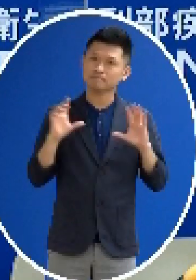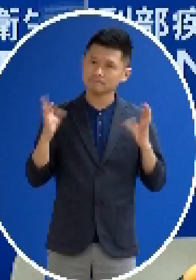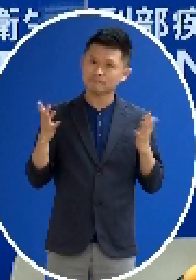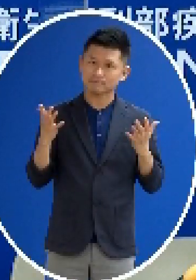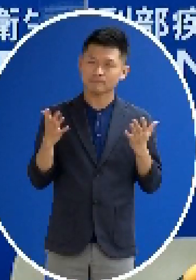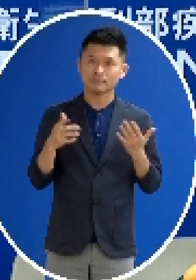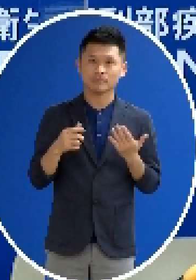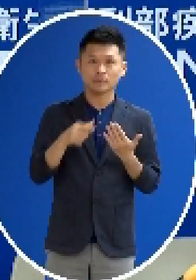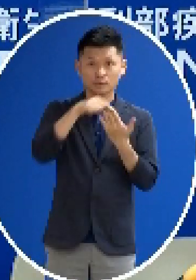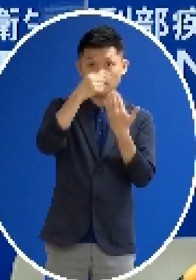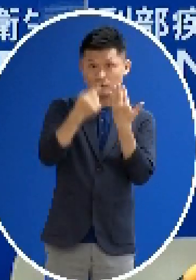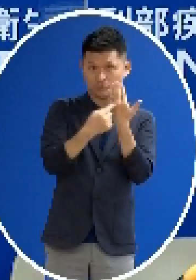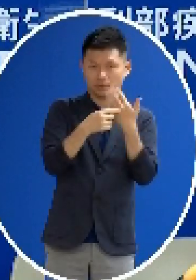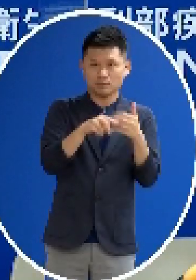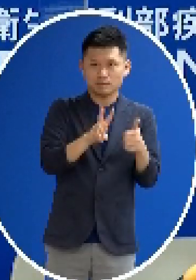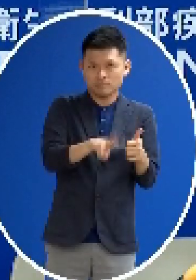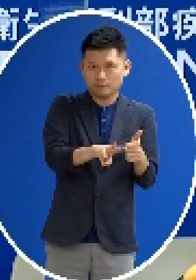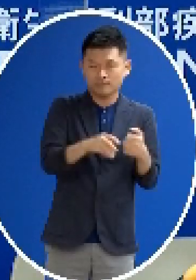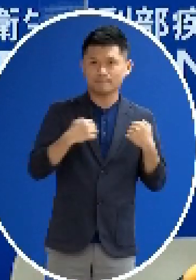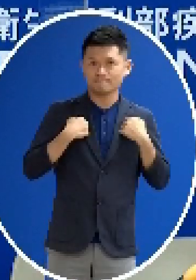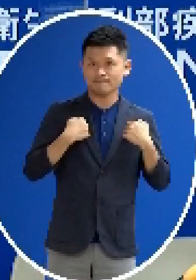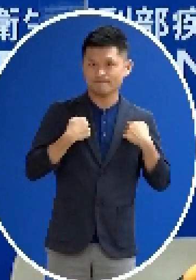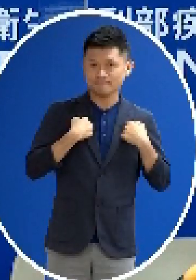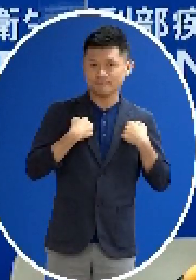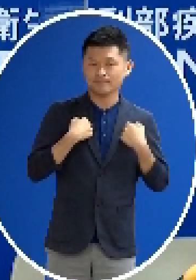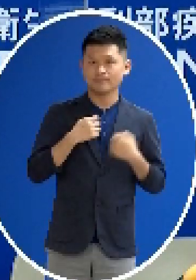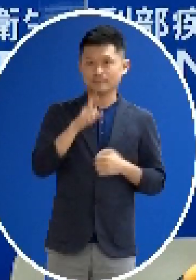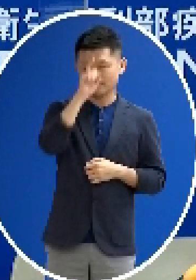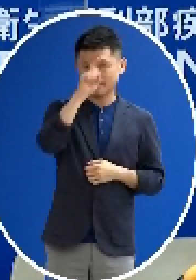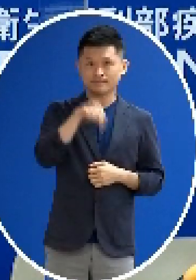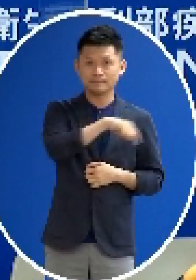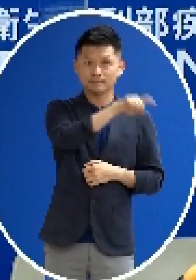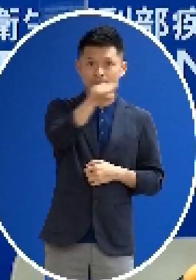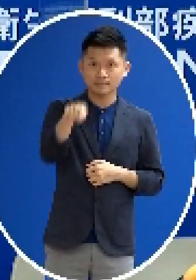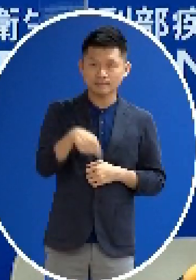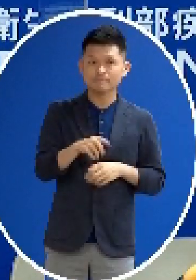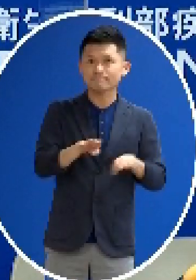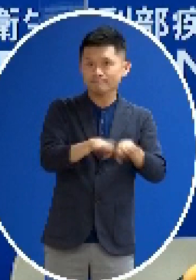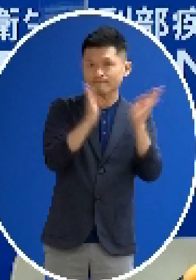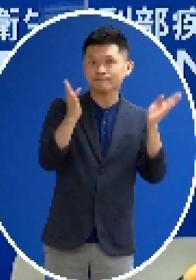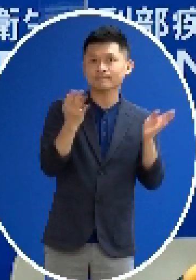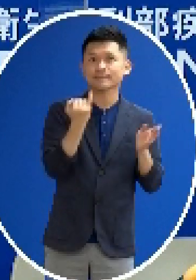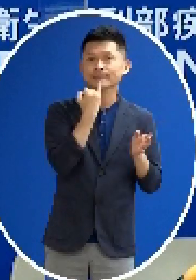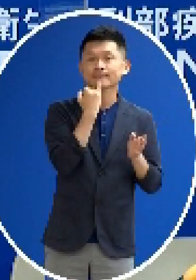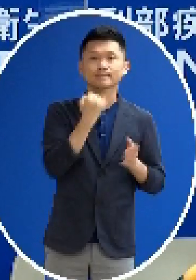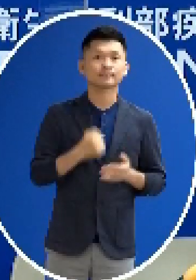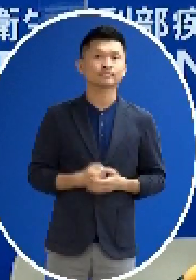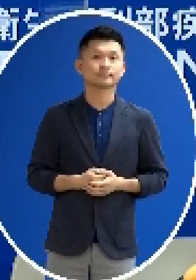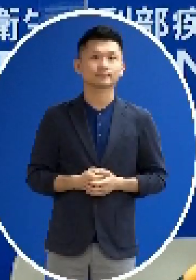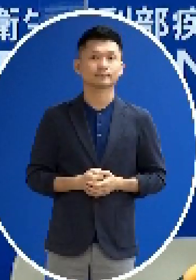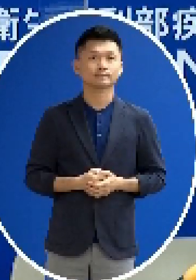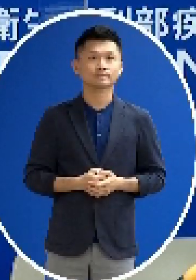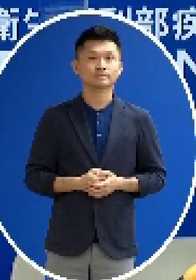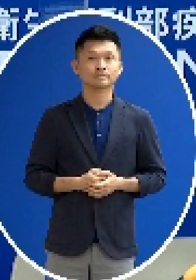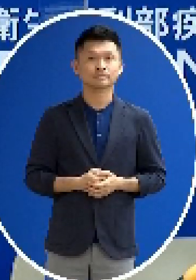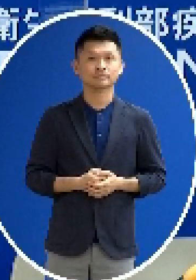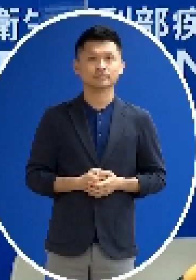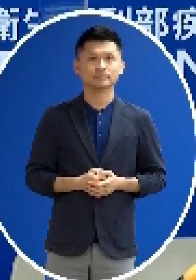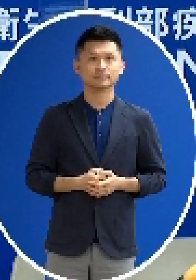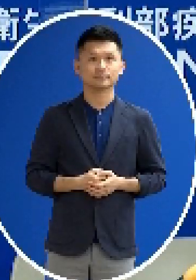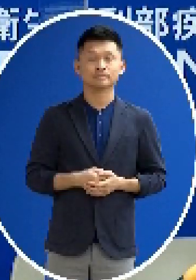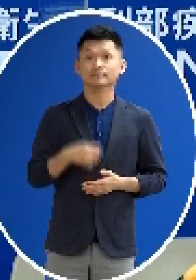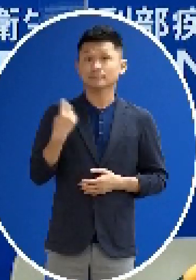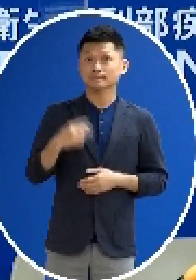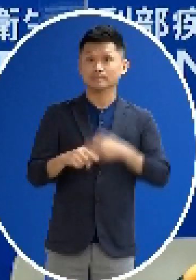选手哈训练的部分哈，我们那时候就请他们及时可以来开始哈。那至于在哈，我们这